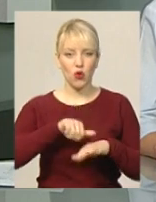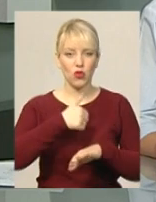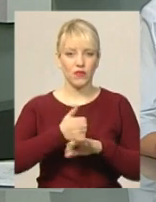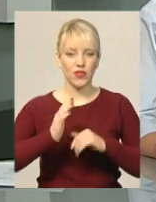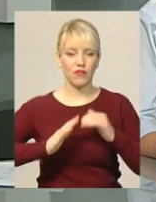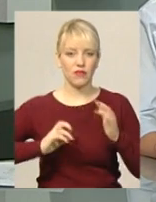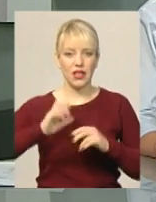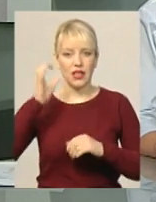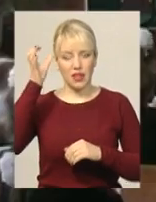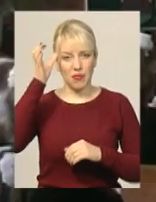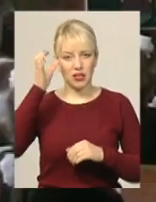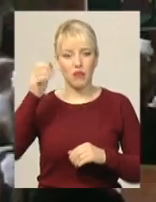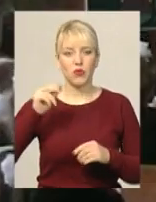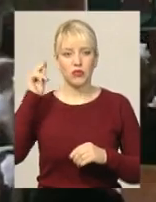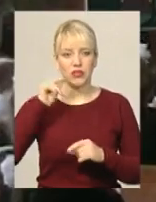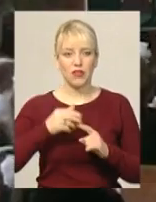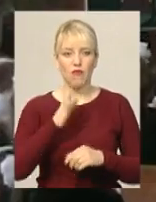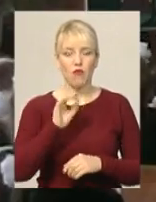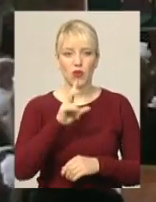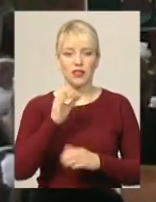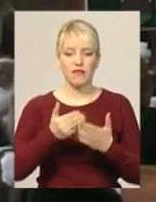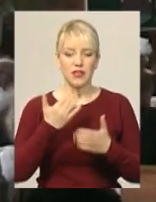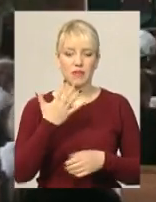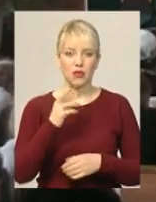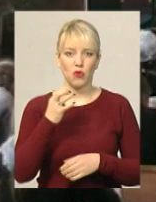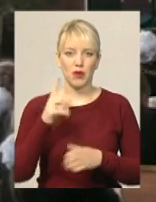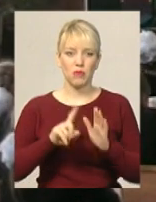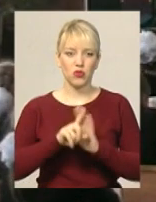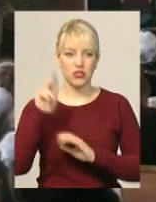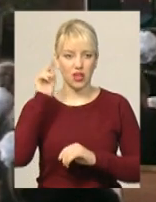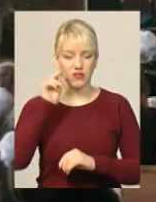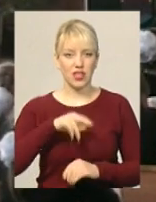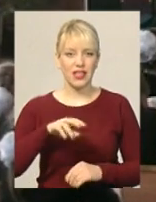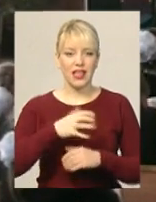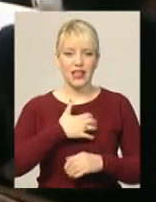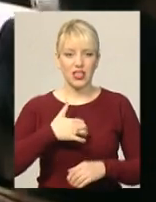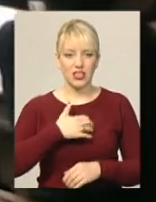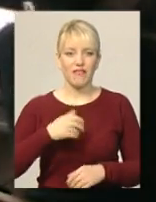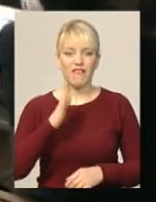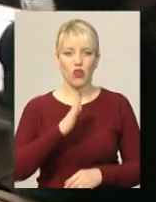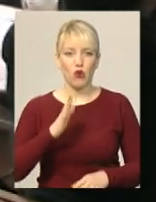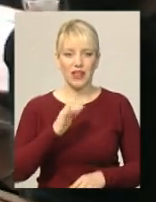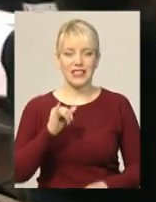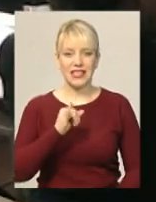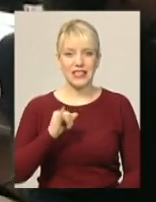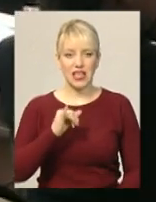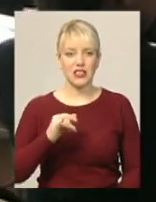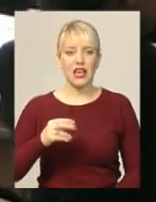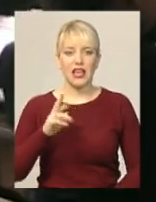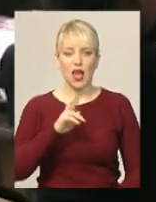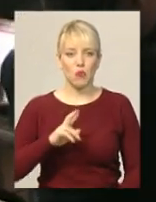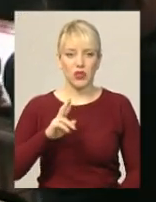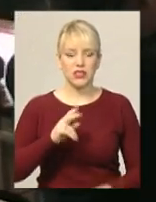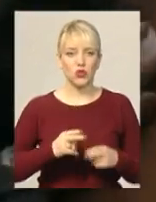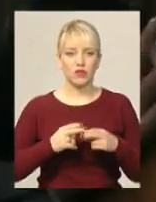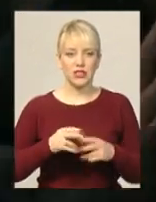науки Оксана Возна. Від 5 березня почалося навчання у школах Дережнянського, Віньковецького, Ізяславського, Ярмулинецького та Славуцького районів.